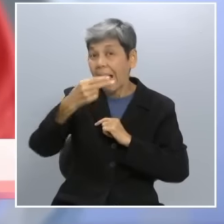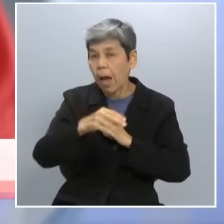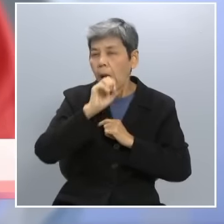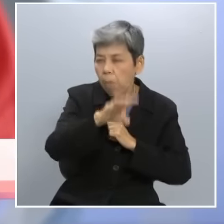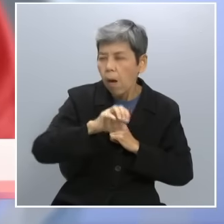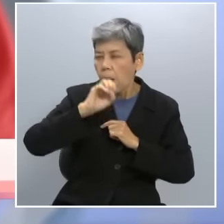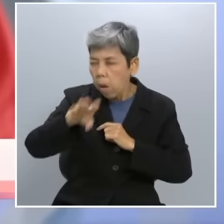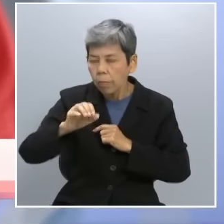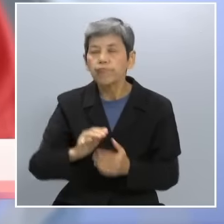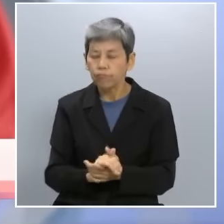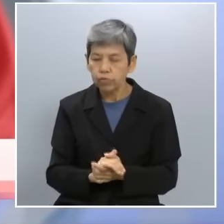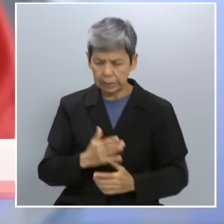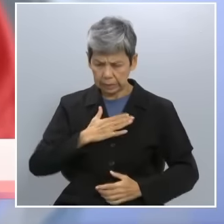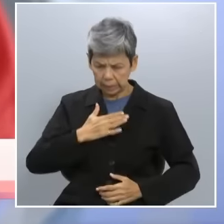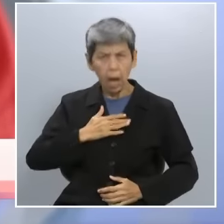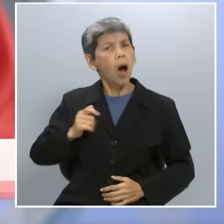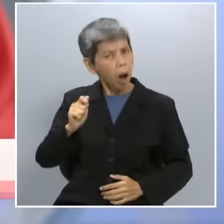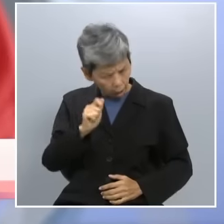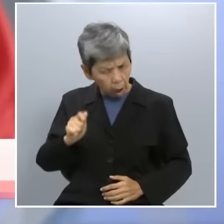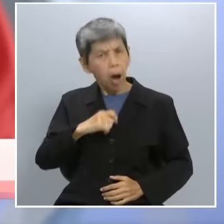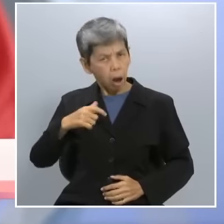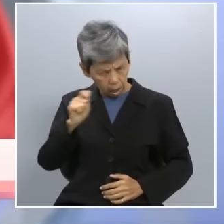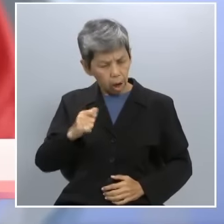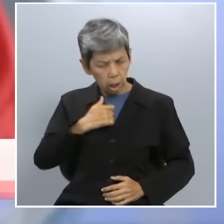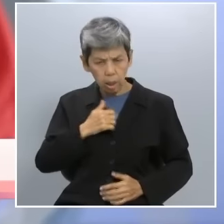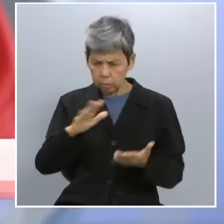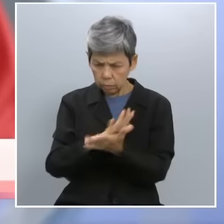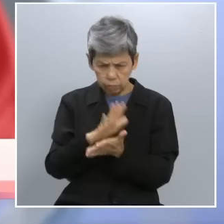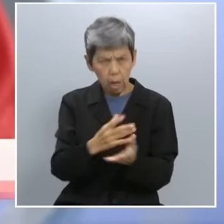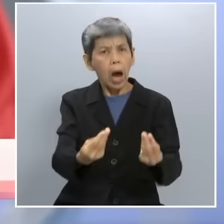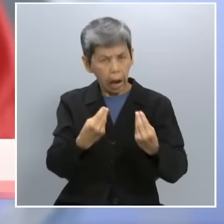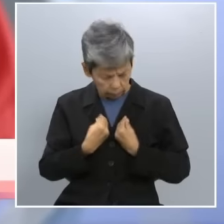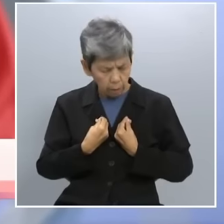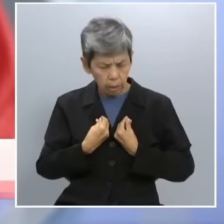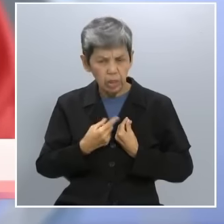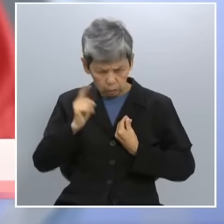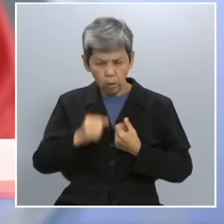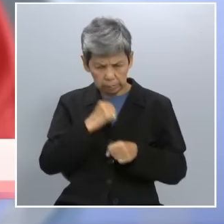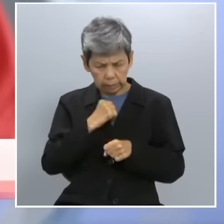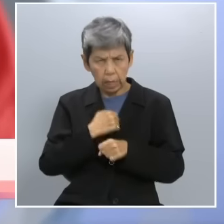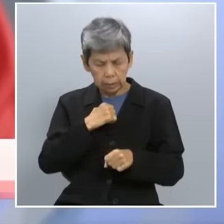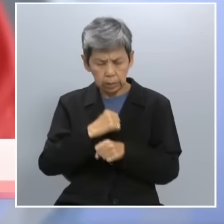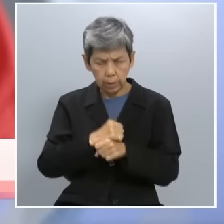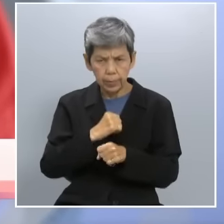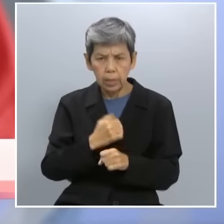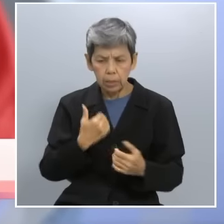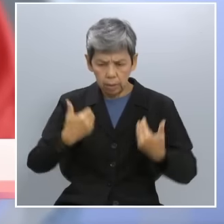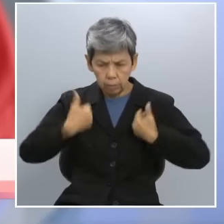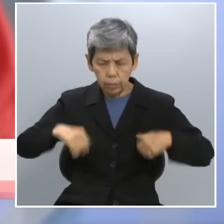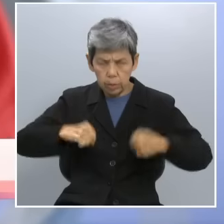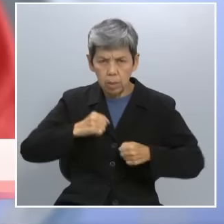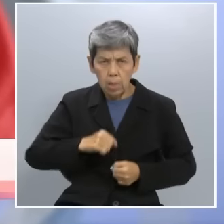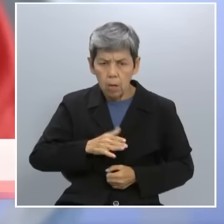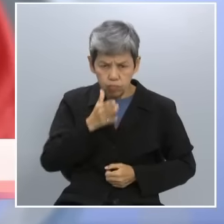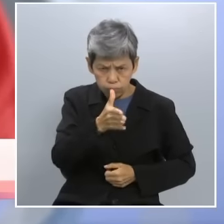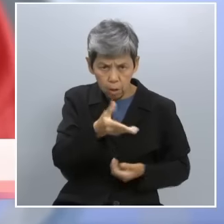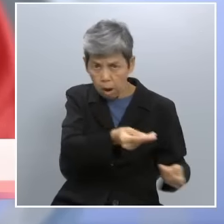ตายบอกเนี่ยเป็นอาเองนะเออยังไงเนี่ยส่งเอกสารมาให้หน่อยนะจำเป็นต้องใช้เดี๋ยวจะให้ไรเดอร์ไปรับต่างๆนานา